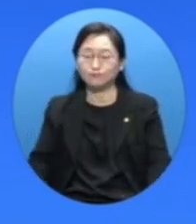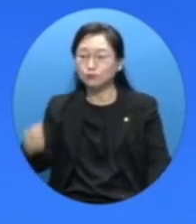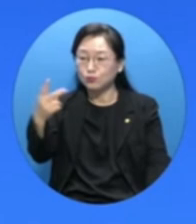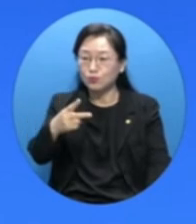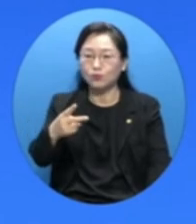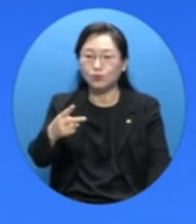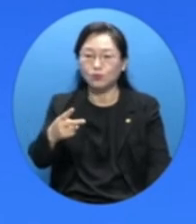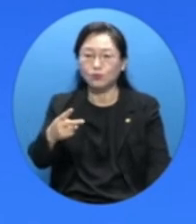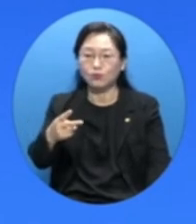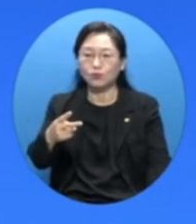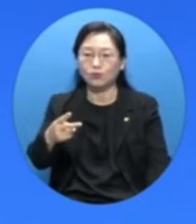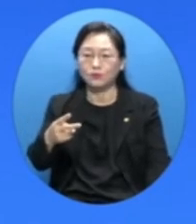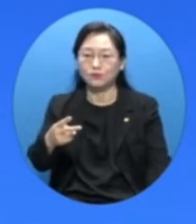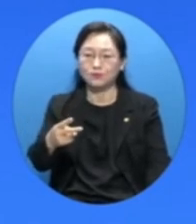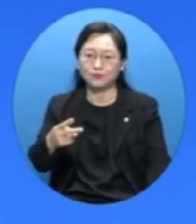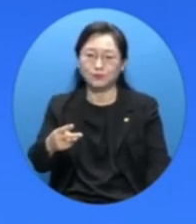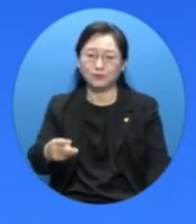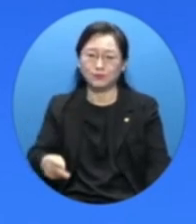아니라